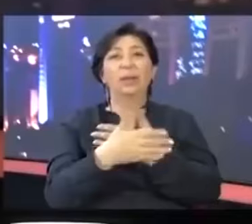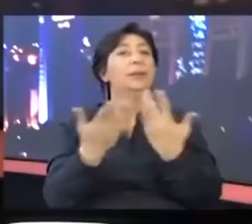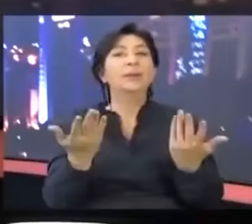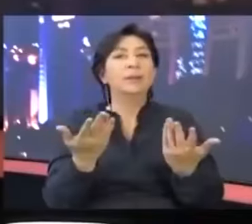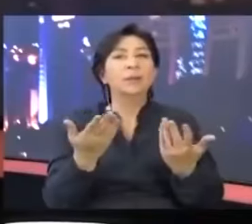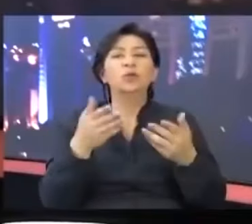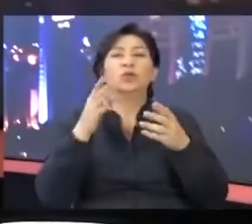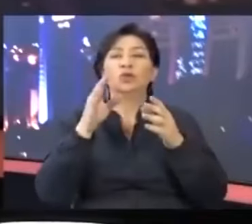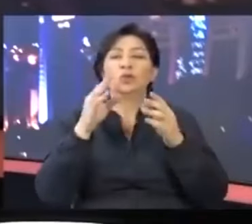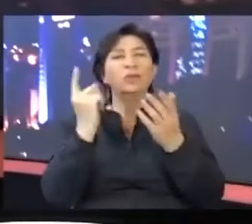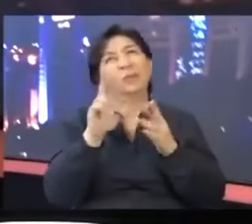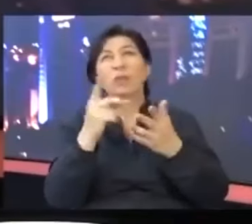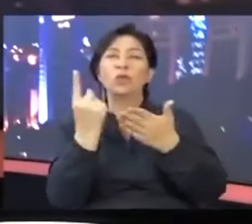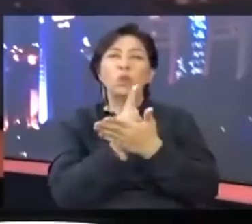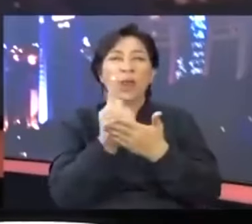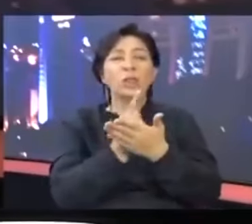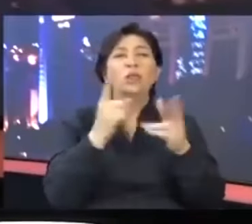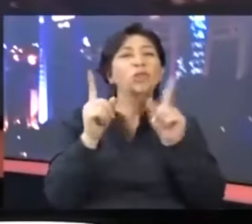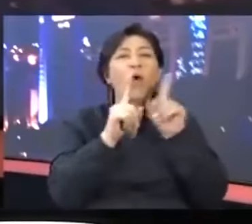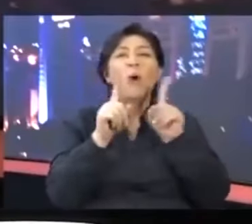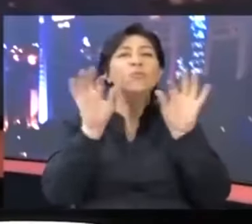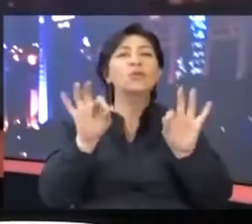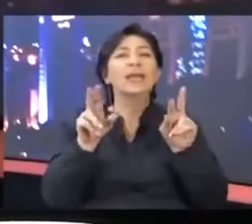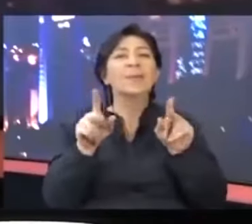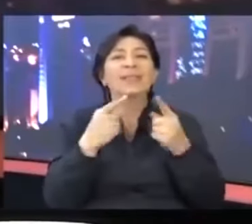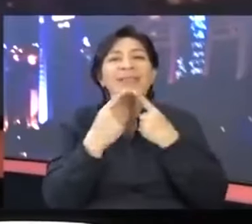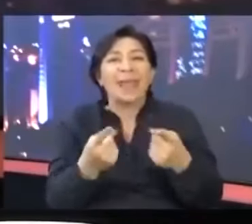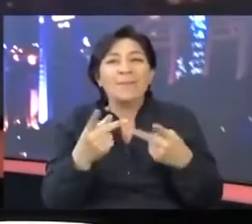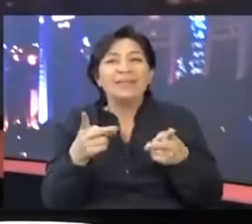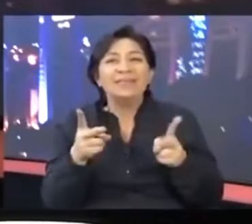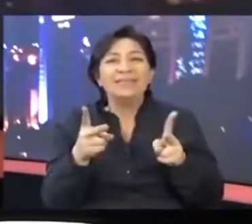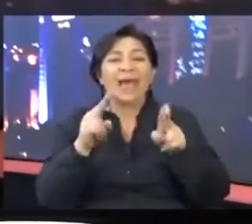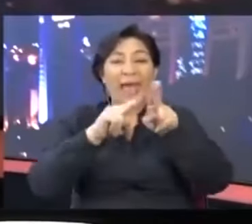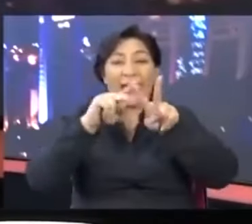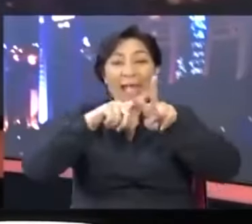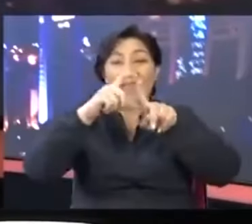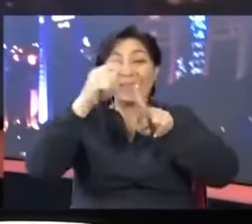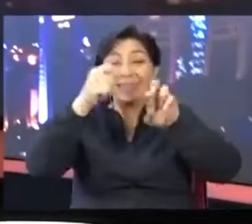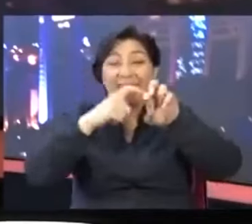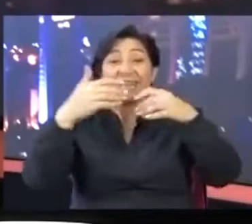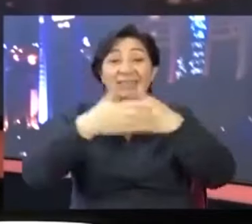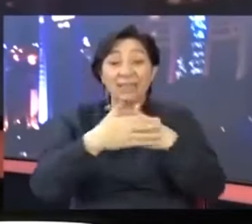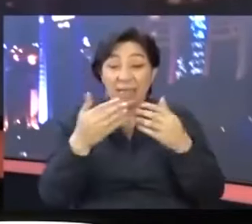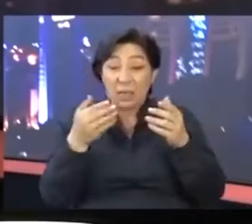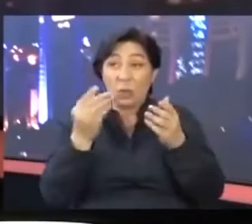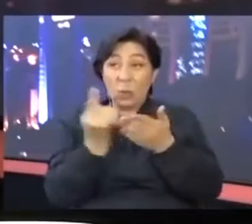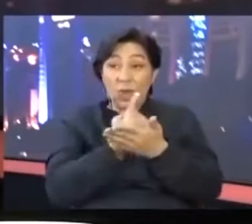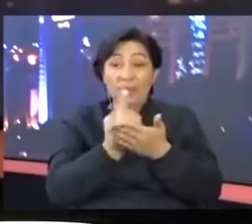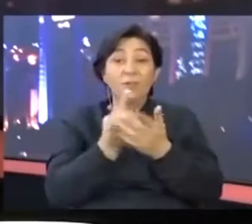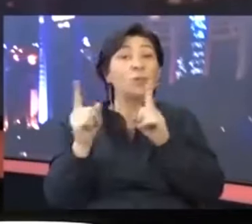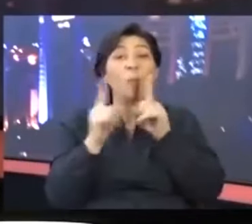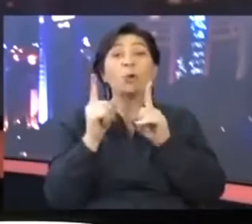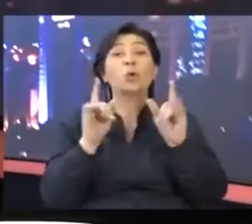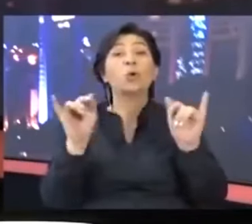yani Kur'an'ın doğum günü diyebiliriz yani Kadir gecesini kutlamak aslında bir yerde Kur'an'ın Eee doğum gününü